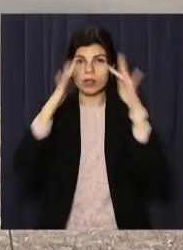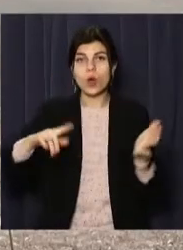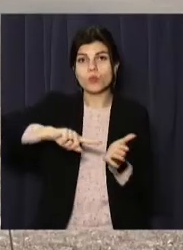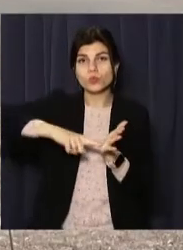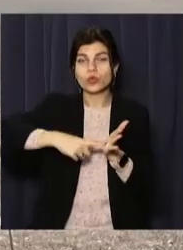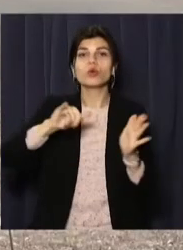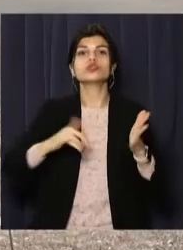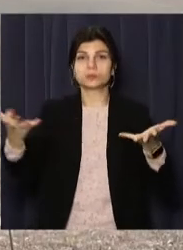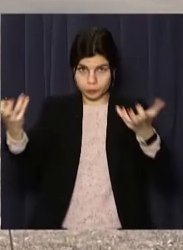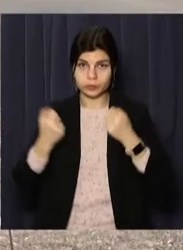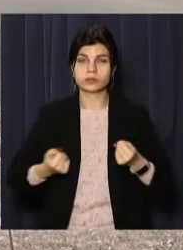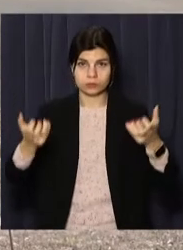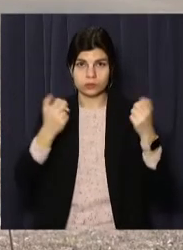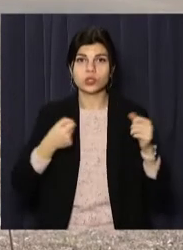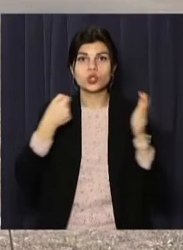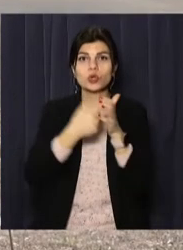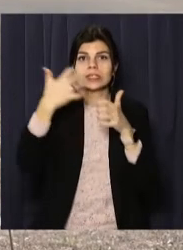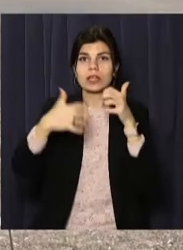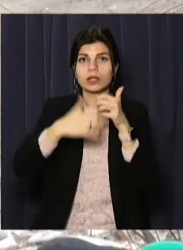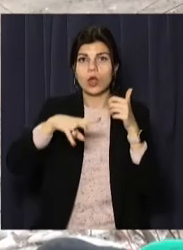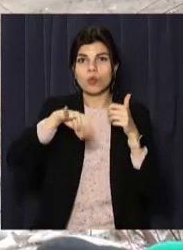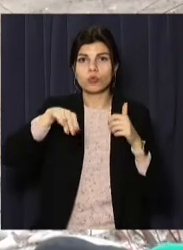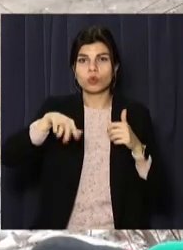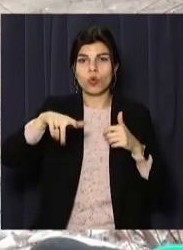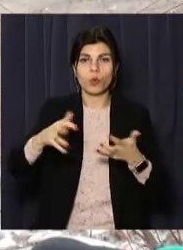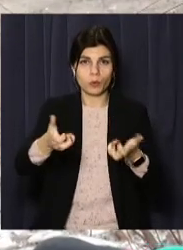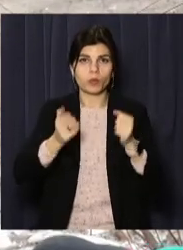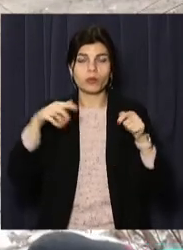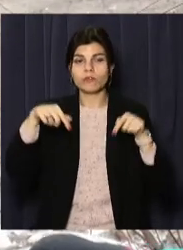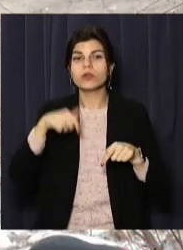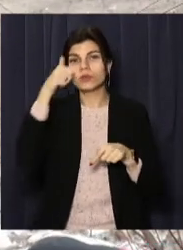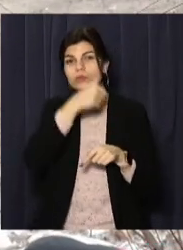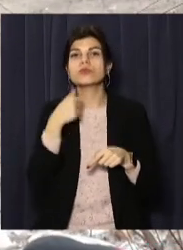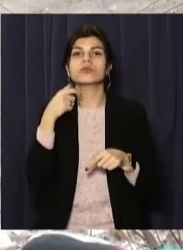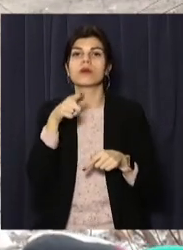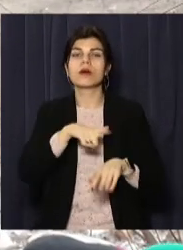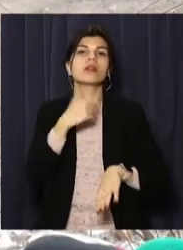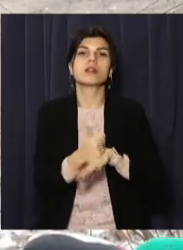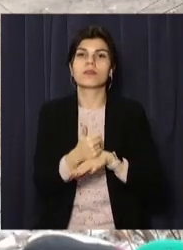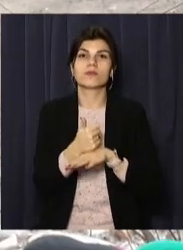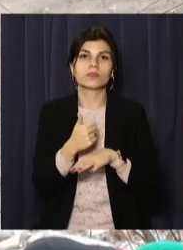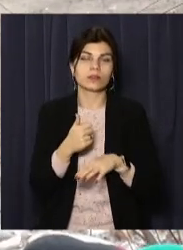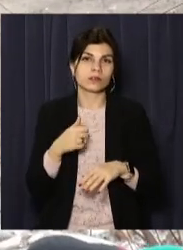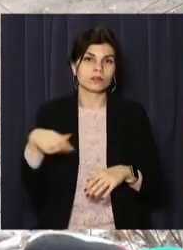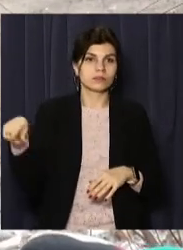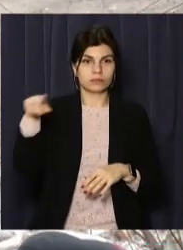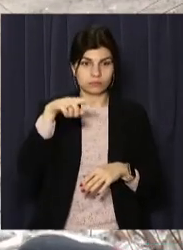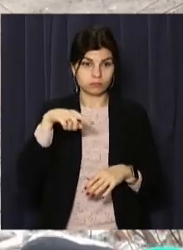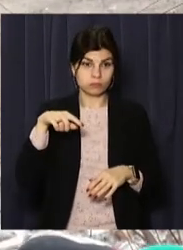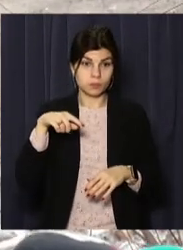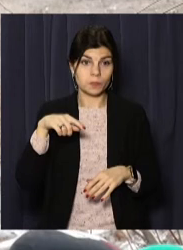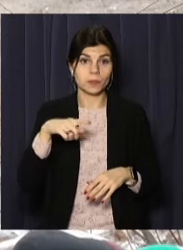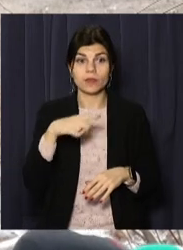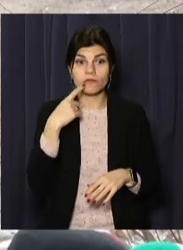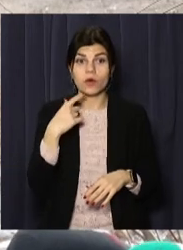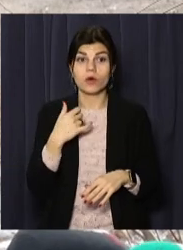пунктів збору. Вони працюватимуть до середини лютого. В этом году, согласно данным лесхоза, жители